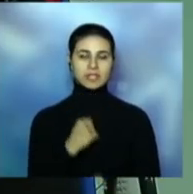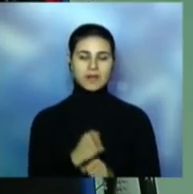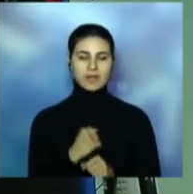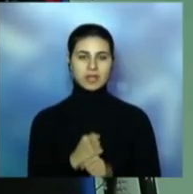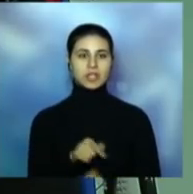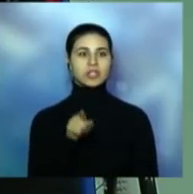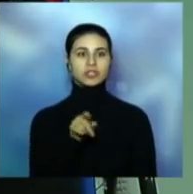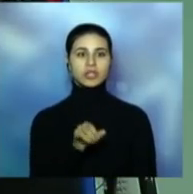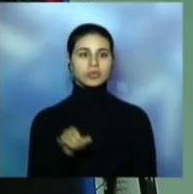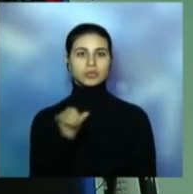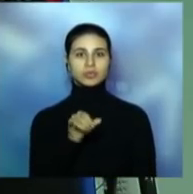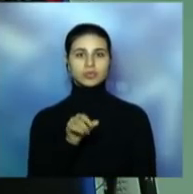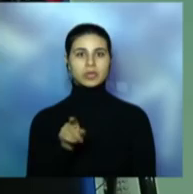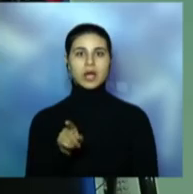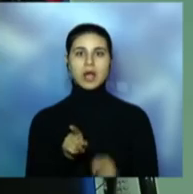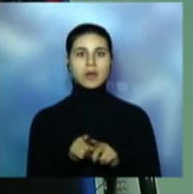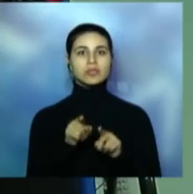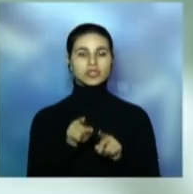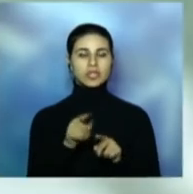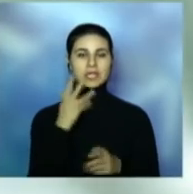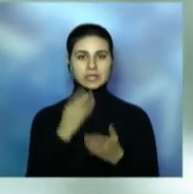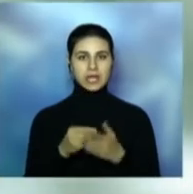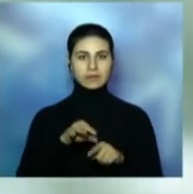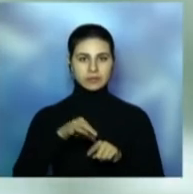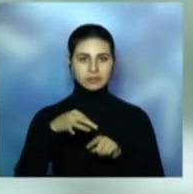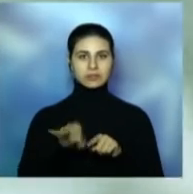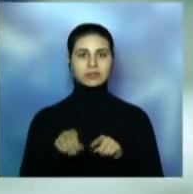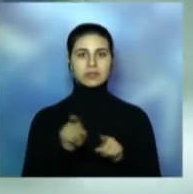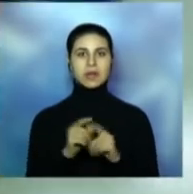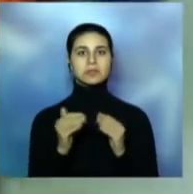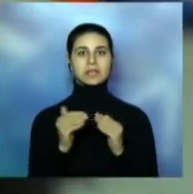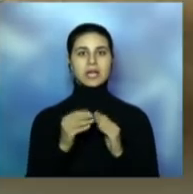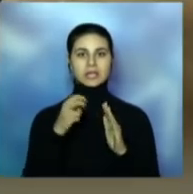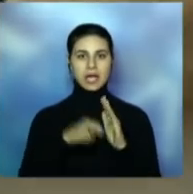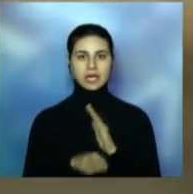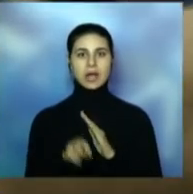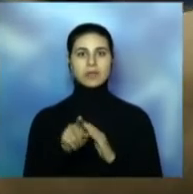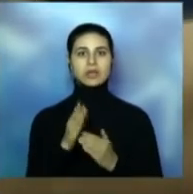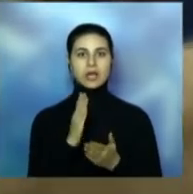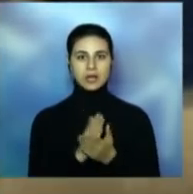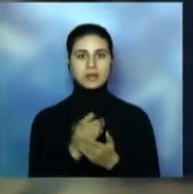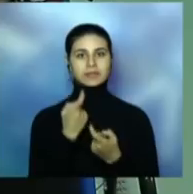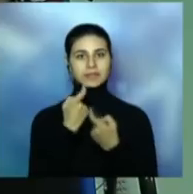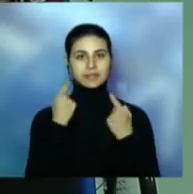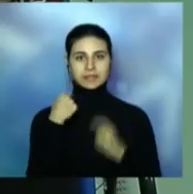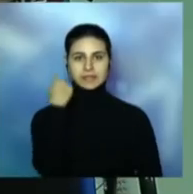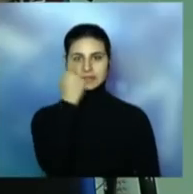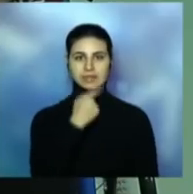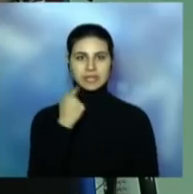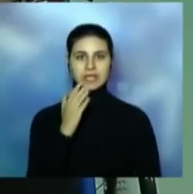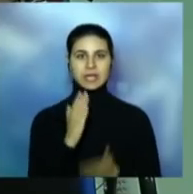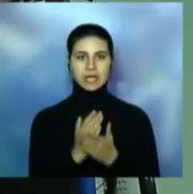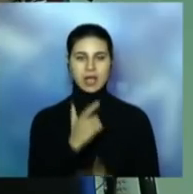შენ იძულებული ხარ. შენ აიძულებ თავს, სახლიდან გამოდიხარ, გაქვს მომხიმარი სახე,